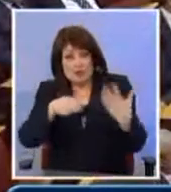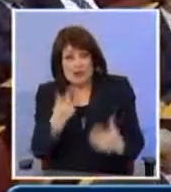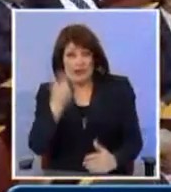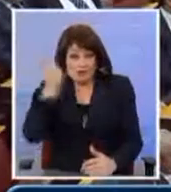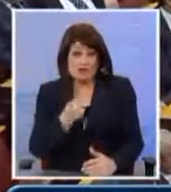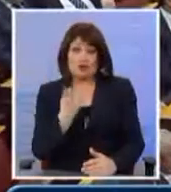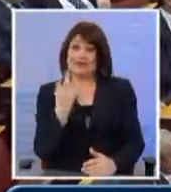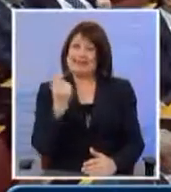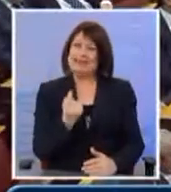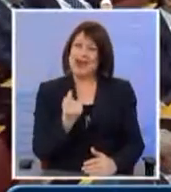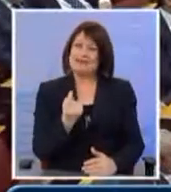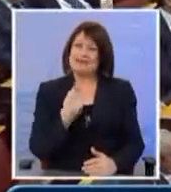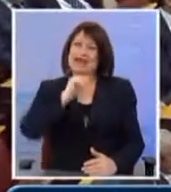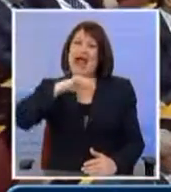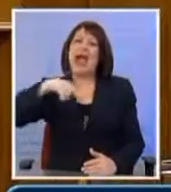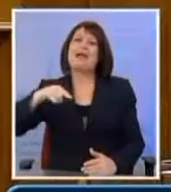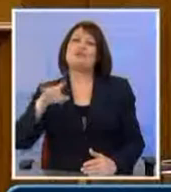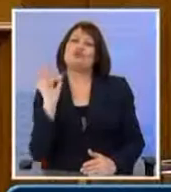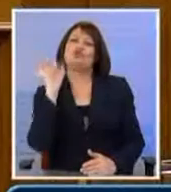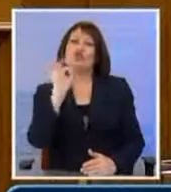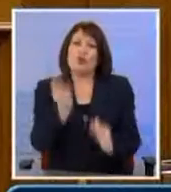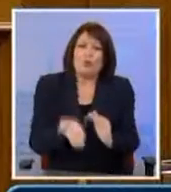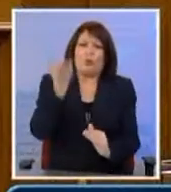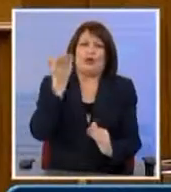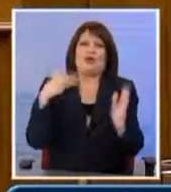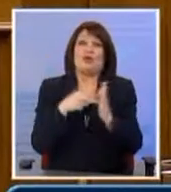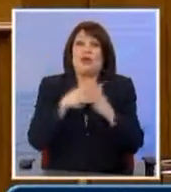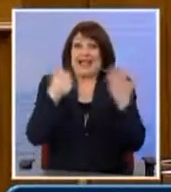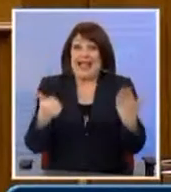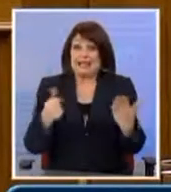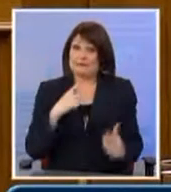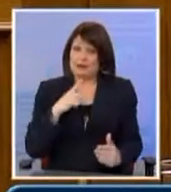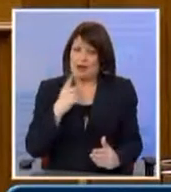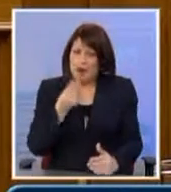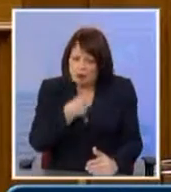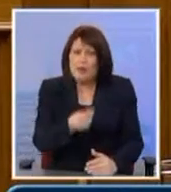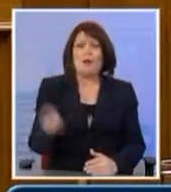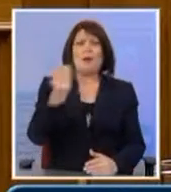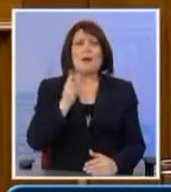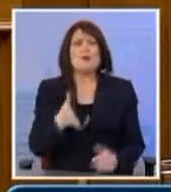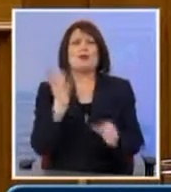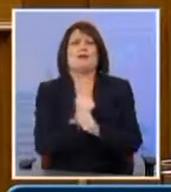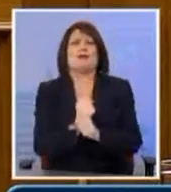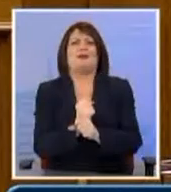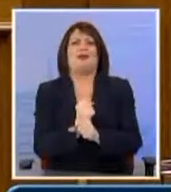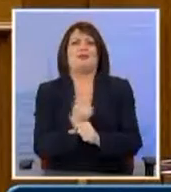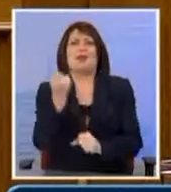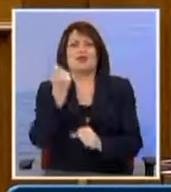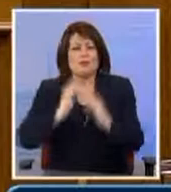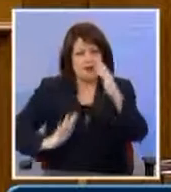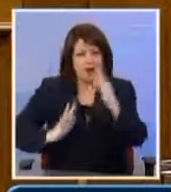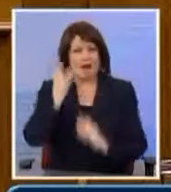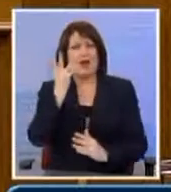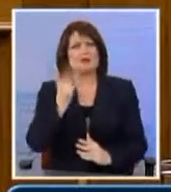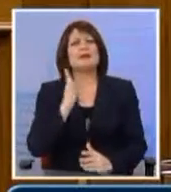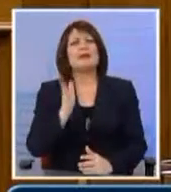το 4,5% του ΑΕΠ, που είναι ο τελικός μας στόχος για το 2016. Άρα αυτό σημαίνει ότι είναι εφικτό με την οικονομική ανάπτυξη